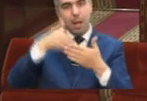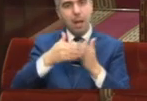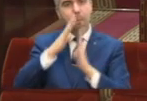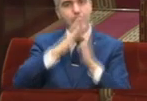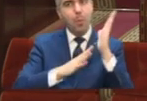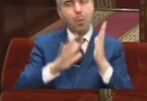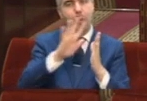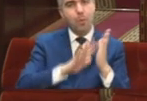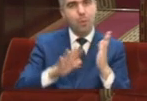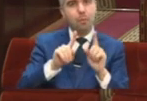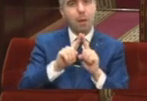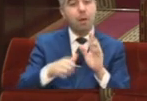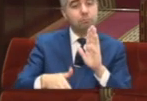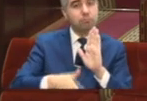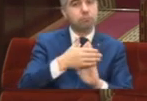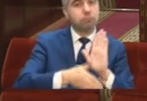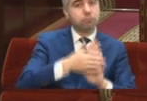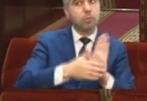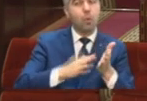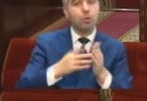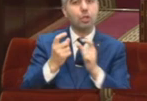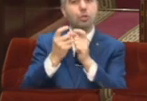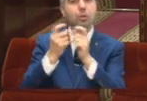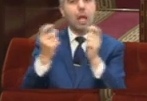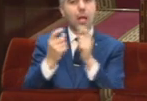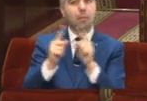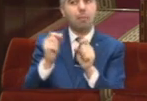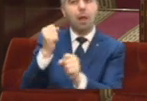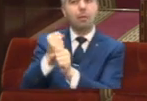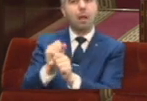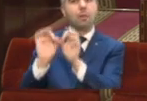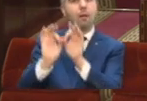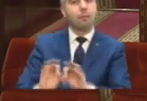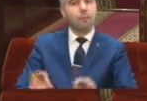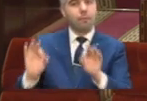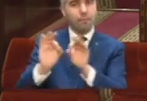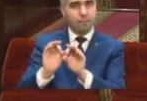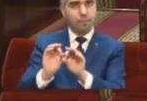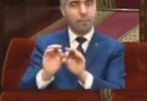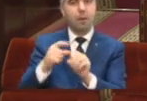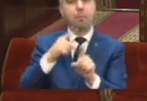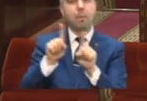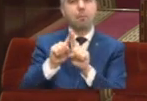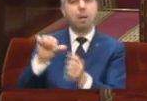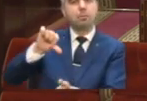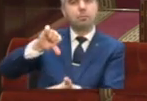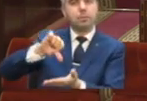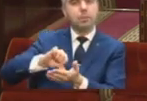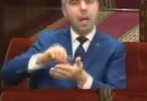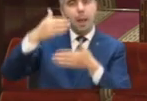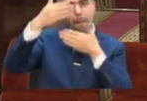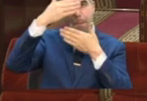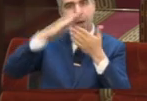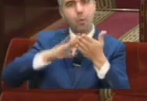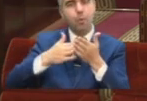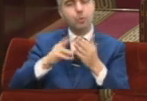قد ينتج عن مغادرة الشركات العالمية العاملة في هذا المجال على مراصف الشغل وعلى صورة المغرب كقاعدة صناعية تنافسية،